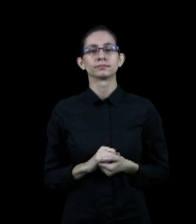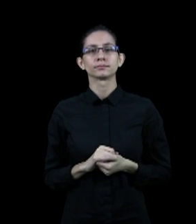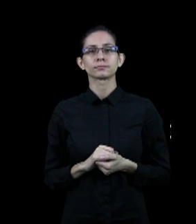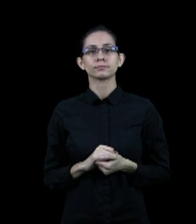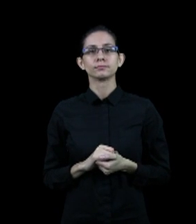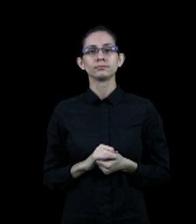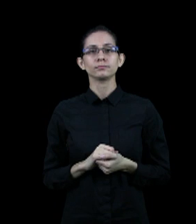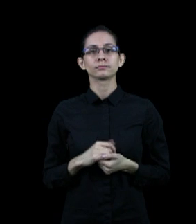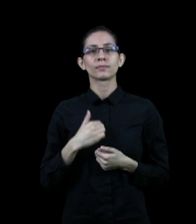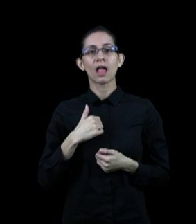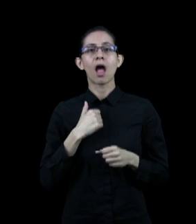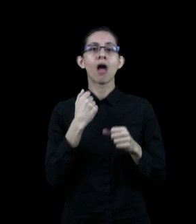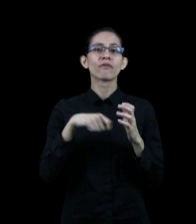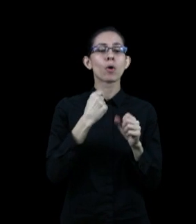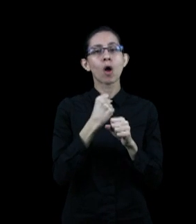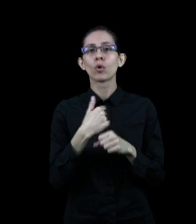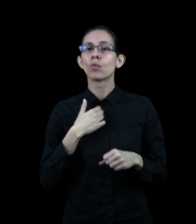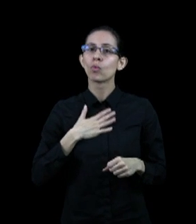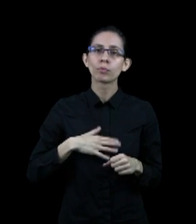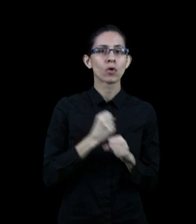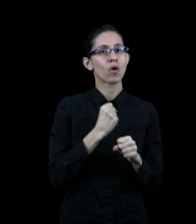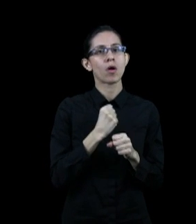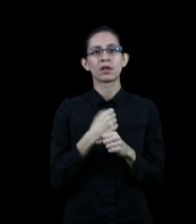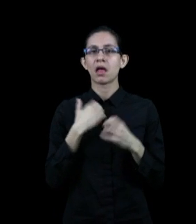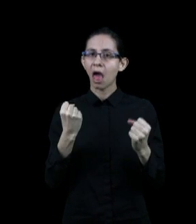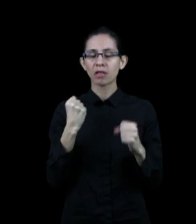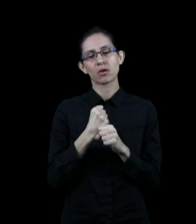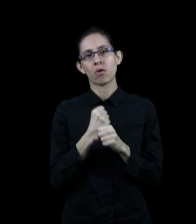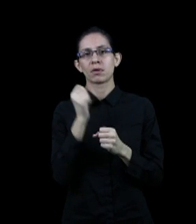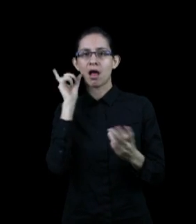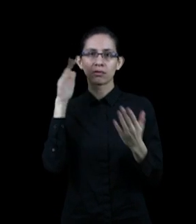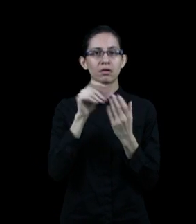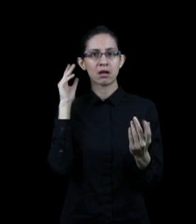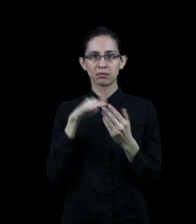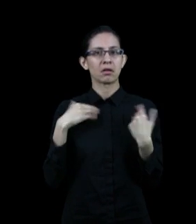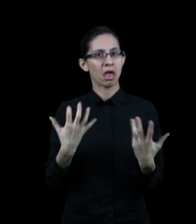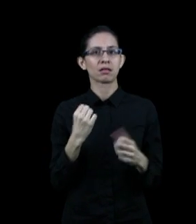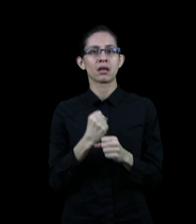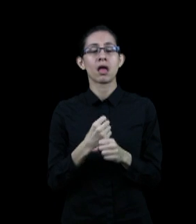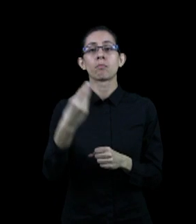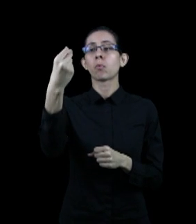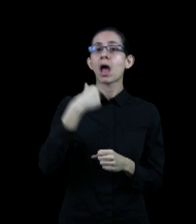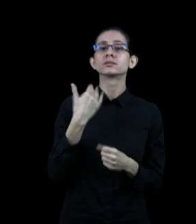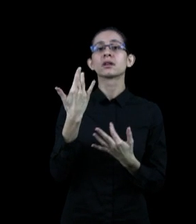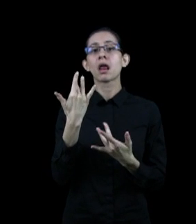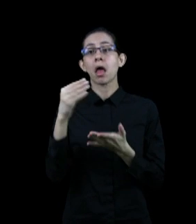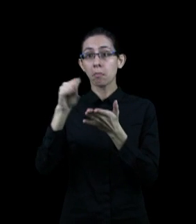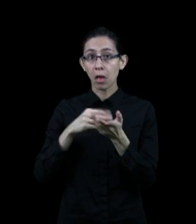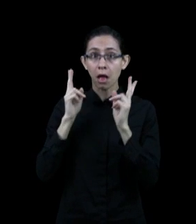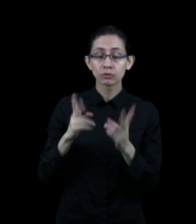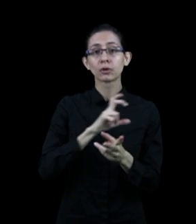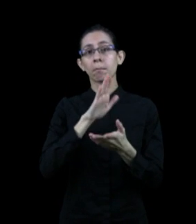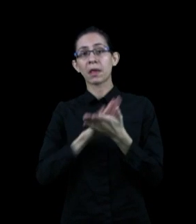Tym razem weźmy na przykład mnie. Robię filmy, uwielbiam je robić, najchętniej robiłbym je przez cały dzień, więc